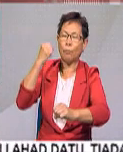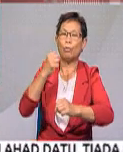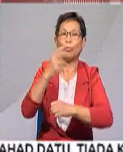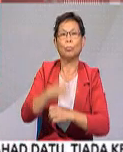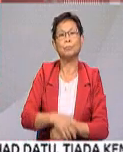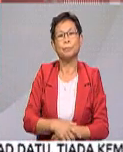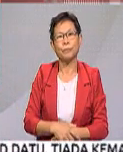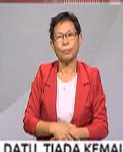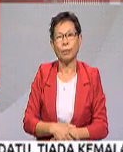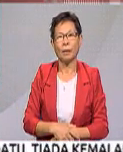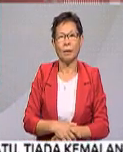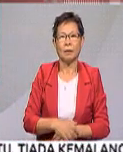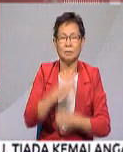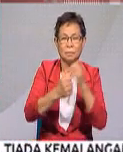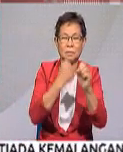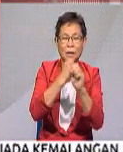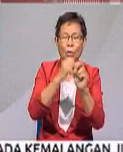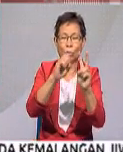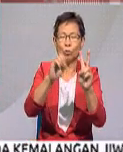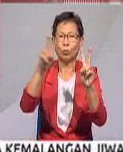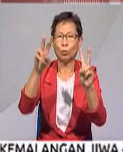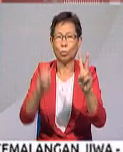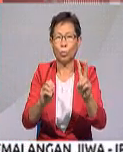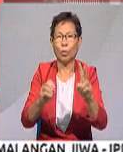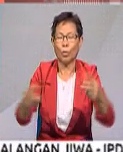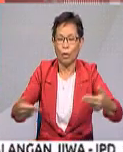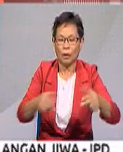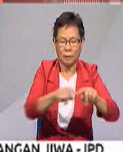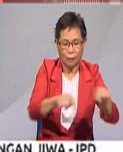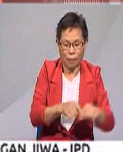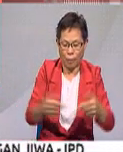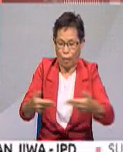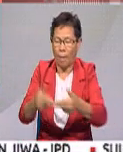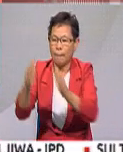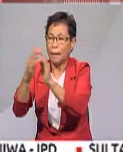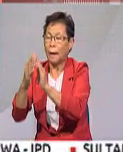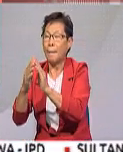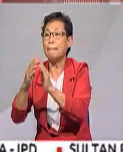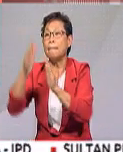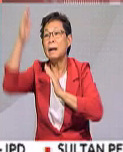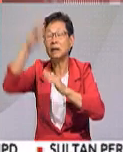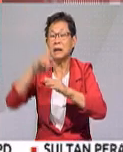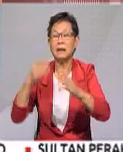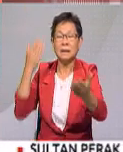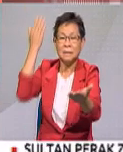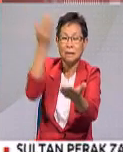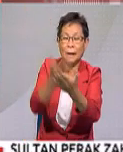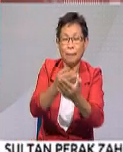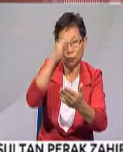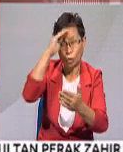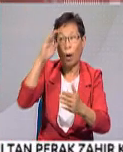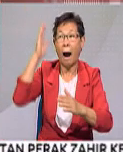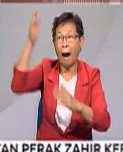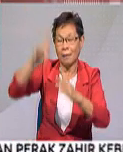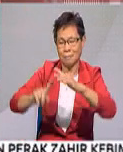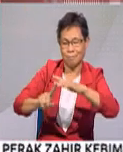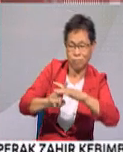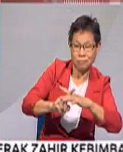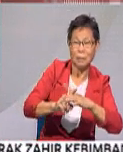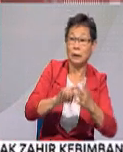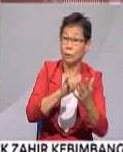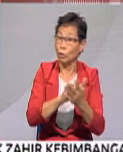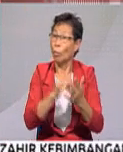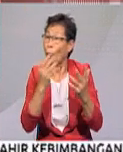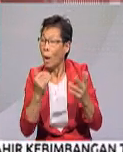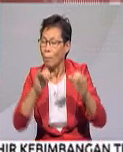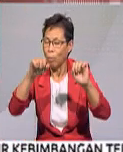Bermula tahun depan, koridor ekonomi baru yang menghubungkan bandar-bandar di Malaysia hingga ke Johor akan diwujudkan. Langkah itu